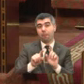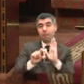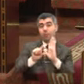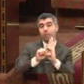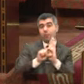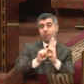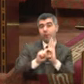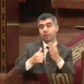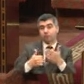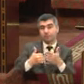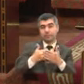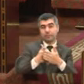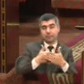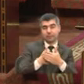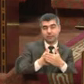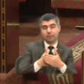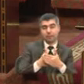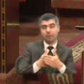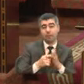حوادث السير هو واحد الموضوع